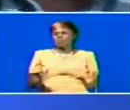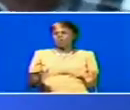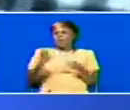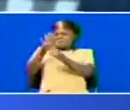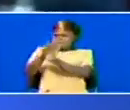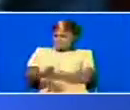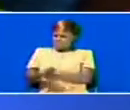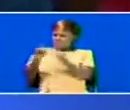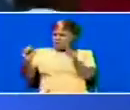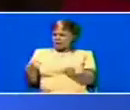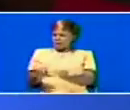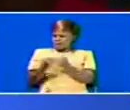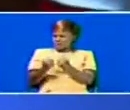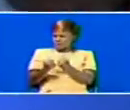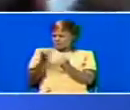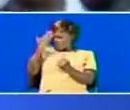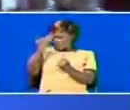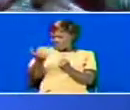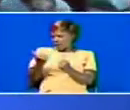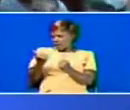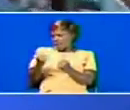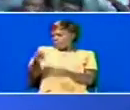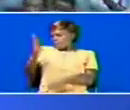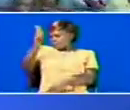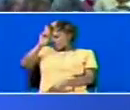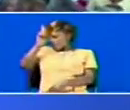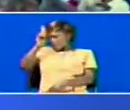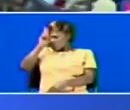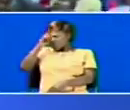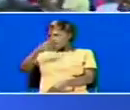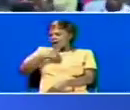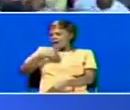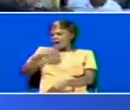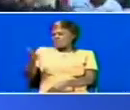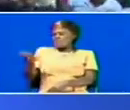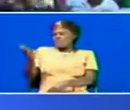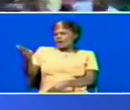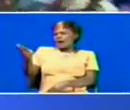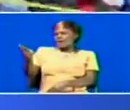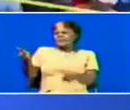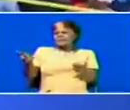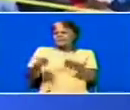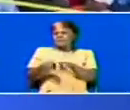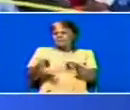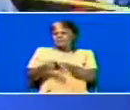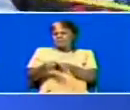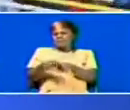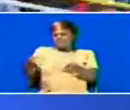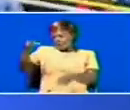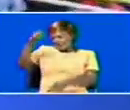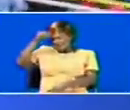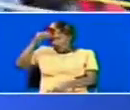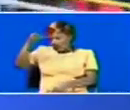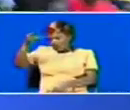dhulma ikitokea, inatokea kwa sababu ya askari amepewa silaha. Na pia amepewa ile funzo ama